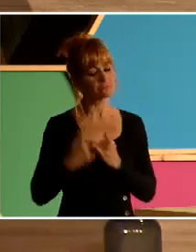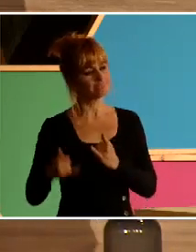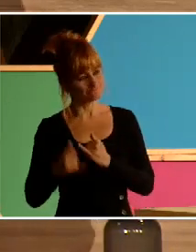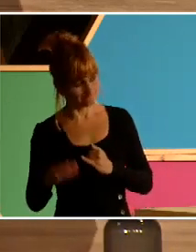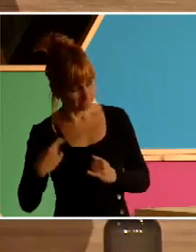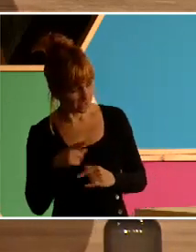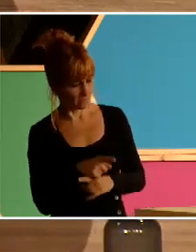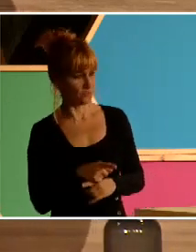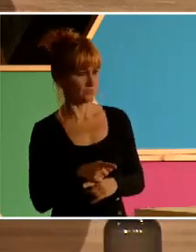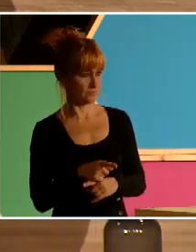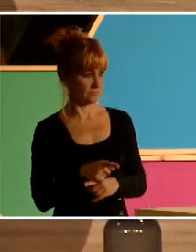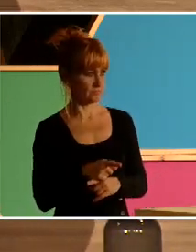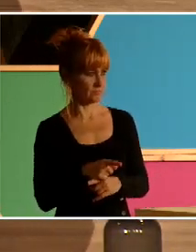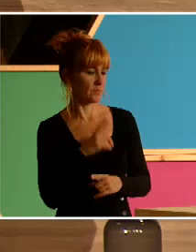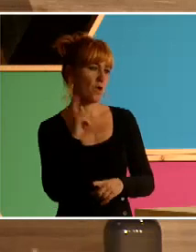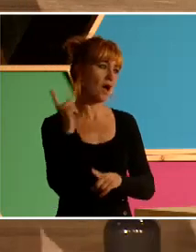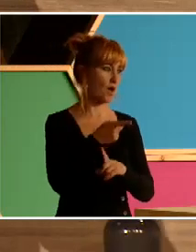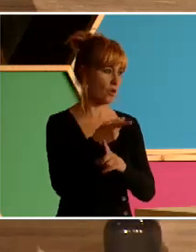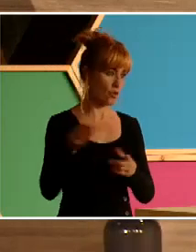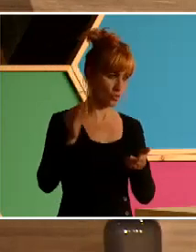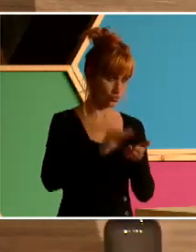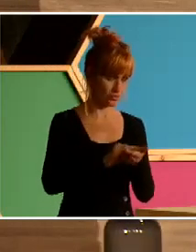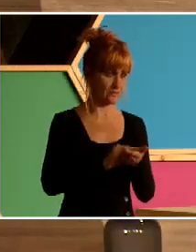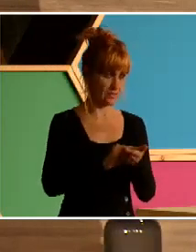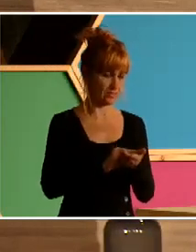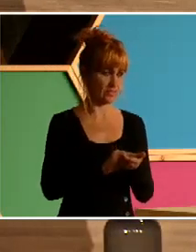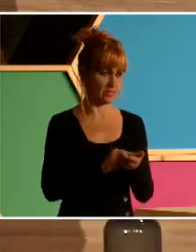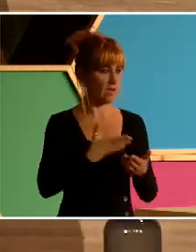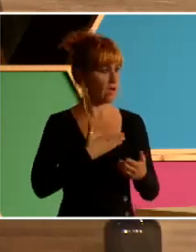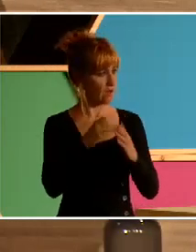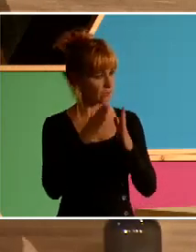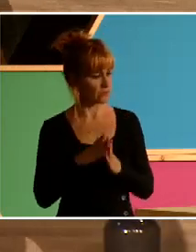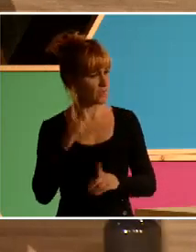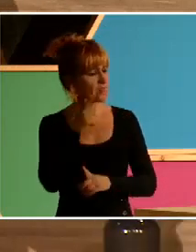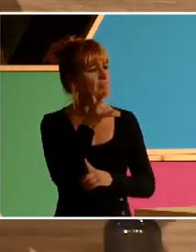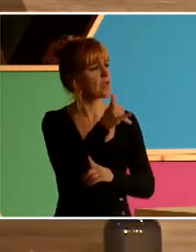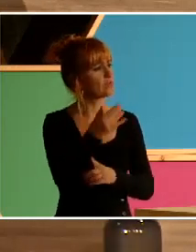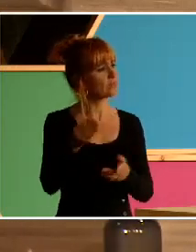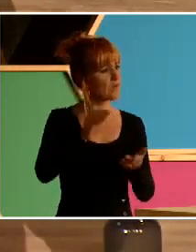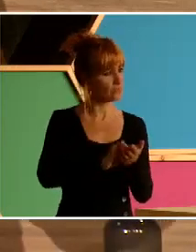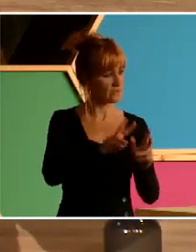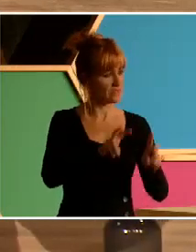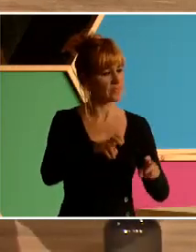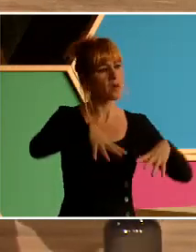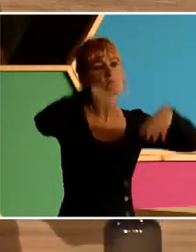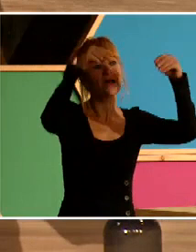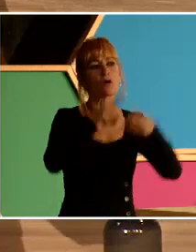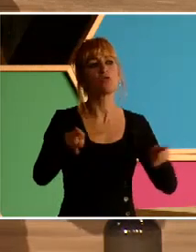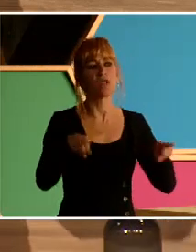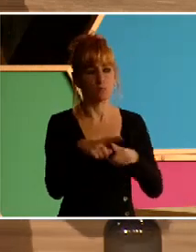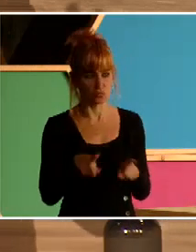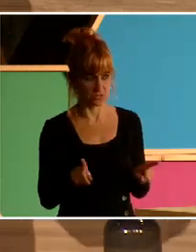a exercir l'acusació des del Consorci del Palau de la Música. Suposo que us en recordareu. I això